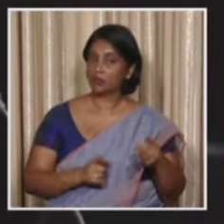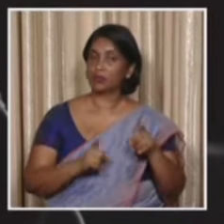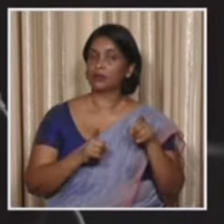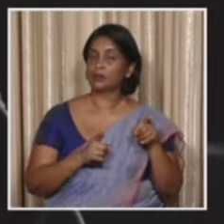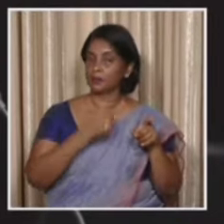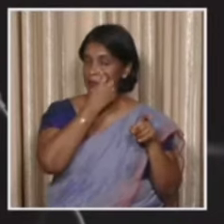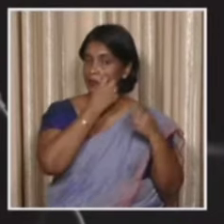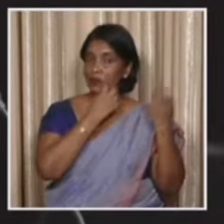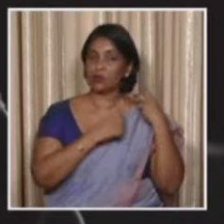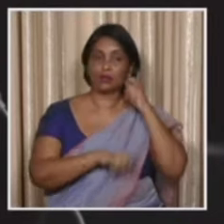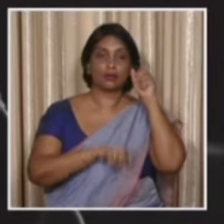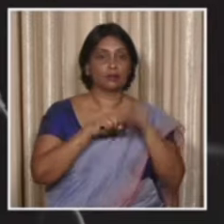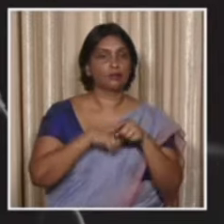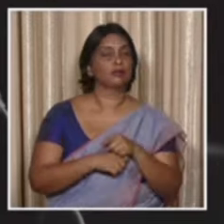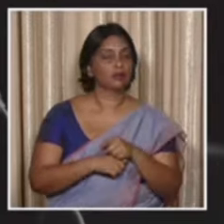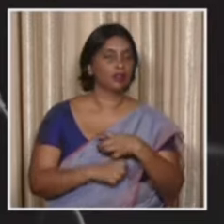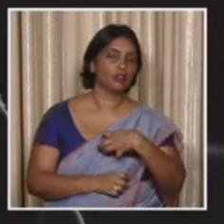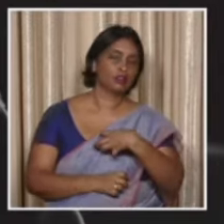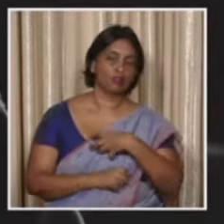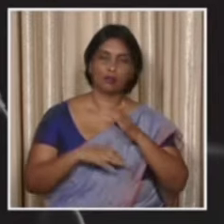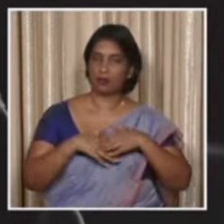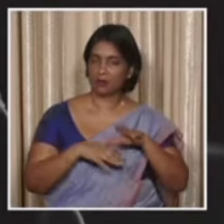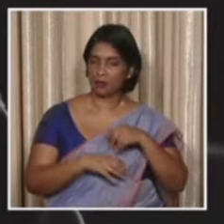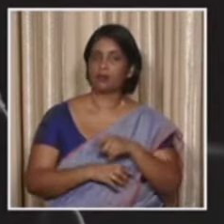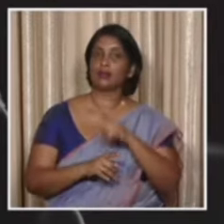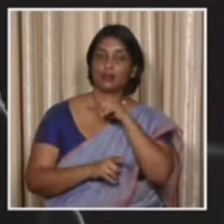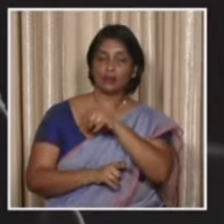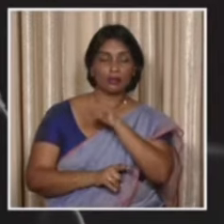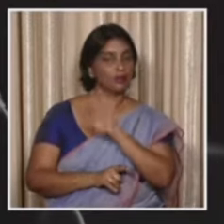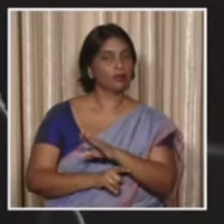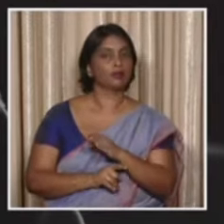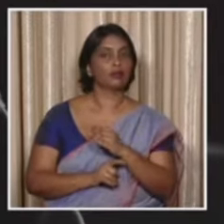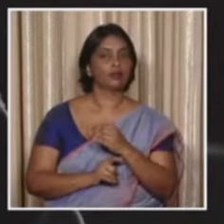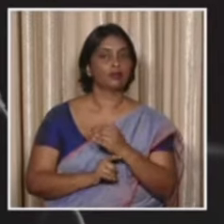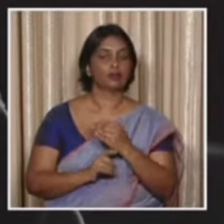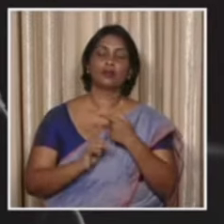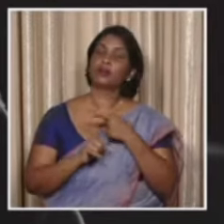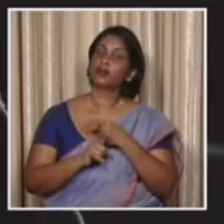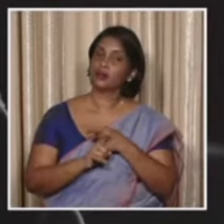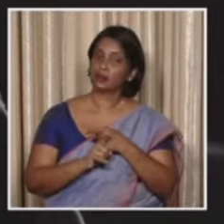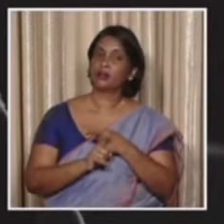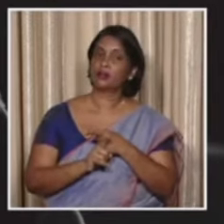சொல்லி அவருக்கு எல்லாம் வல்ல இறைவன் ஜன்னத்துல் ஃபிர்தோஸை வழங்க வேண்டும் என்று பிரார்த்தித்து கொண்டு, அதே மாதிரி